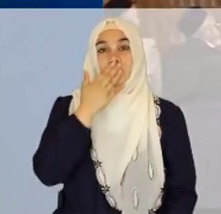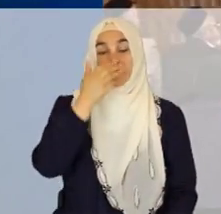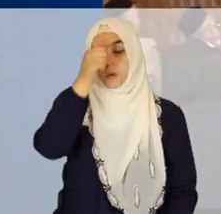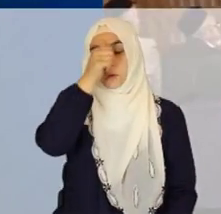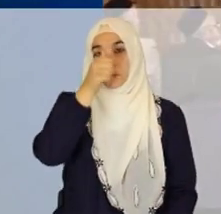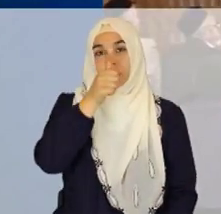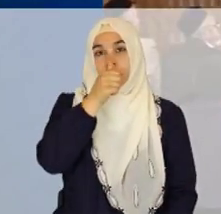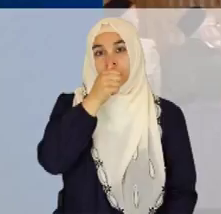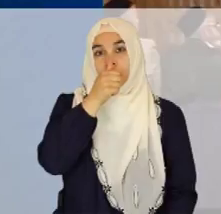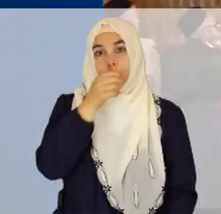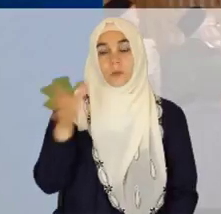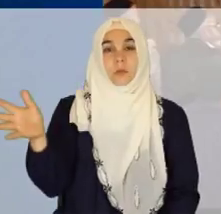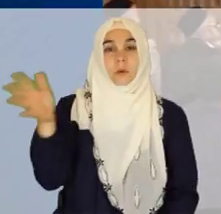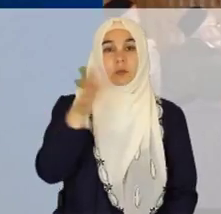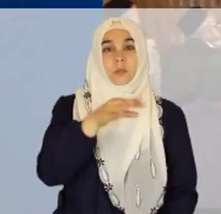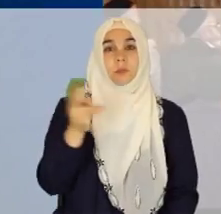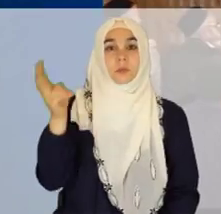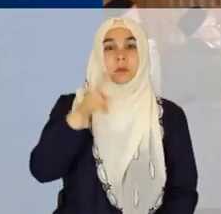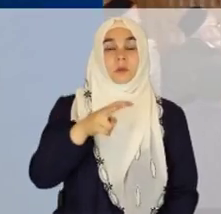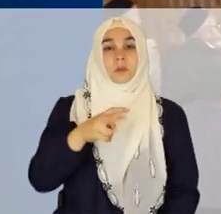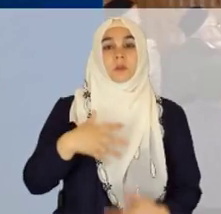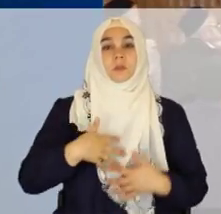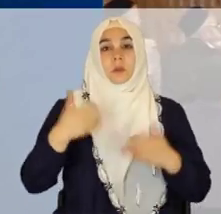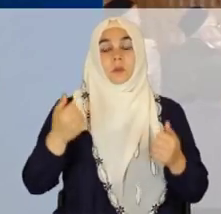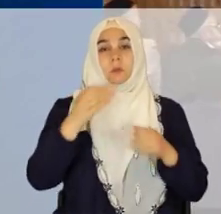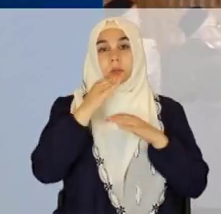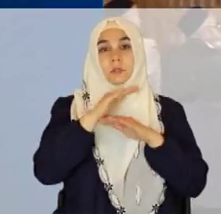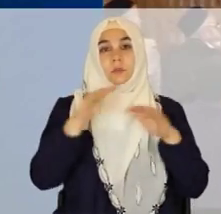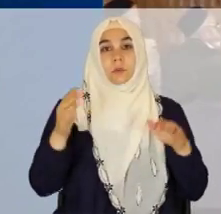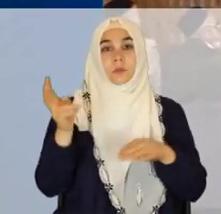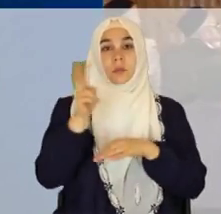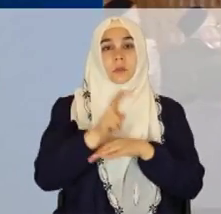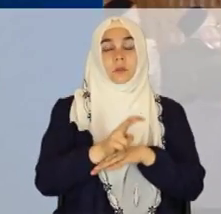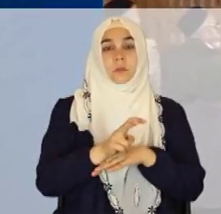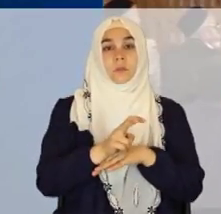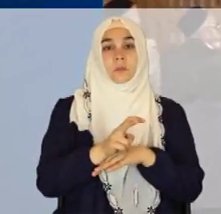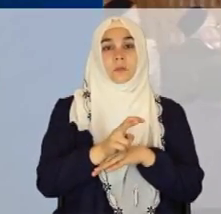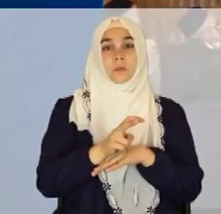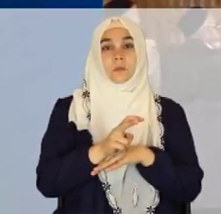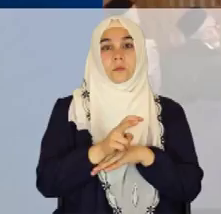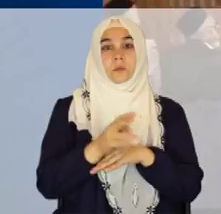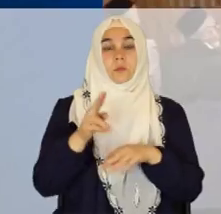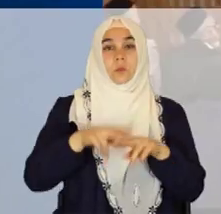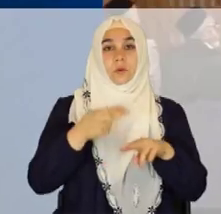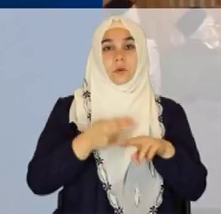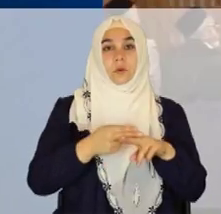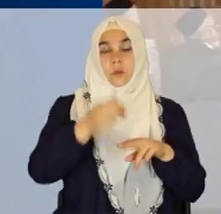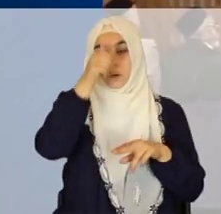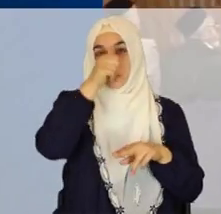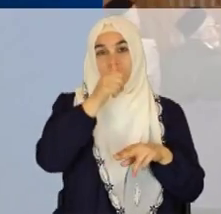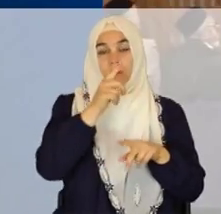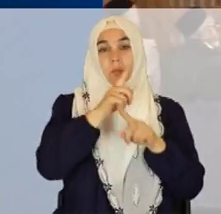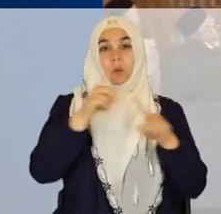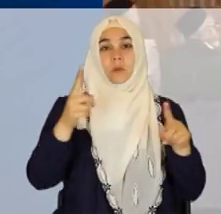رمضان آيغا برچامز ساق سلامت تنج امان يتيب كيلب bu muborak